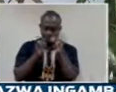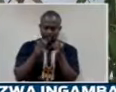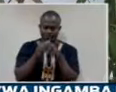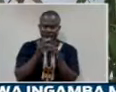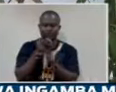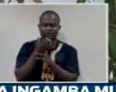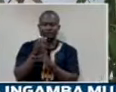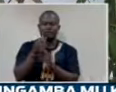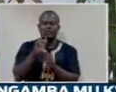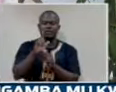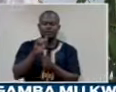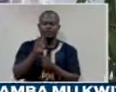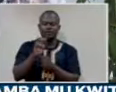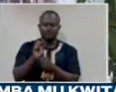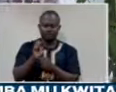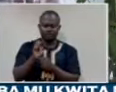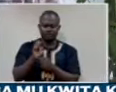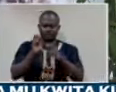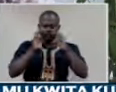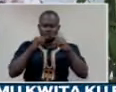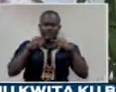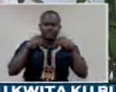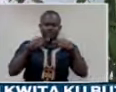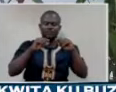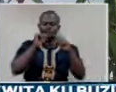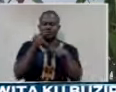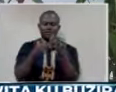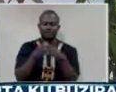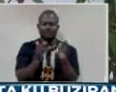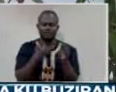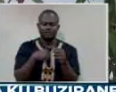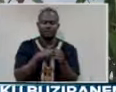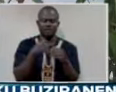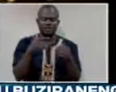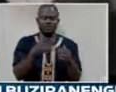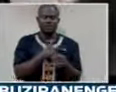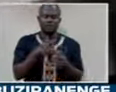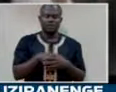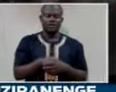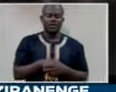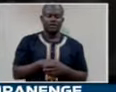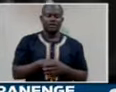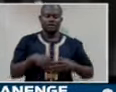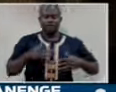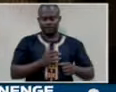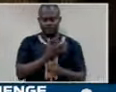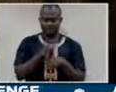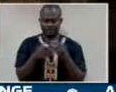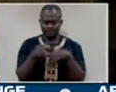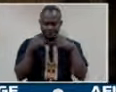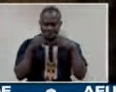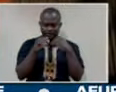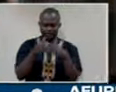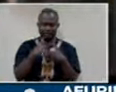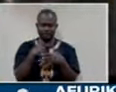ba streaminga, ntabwo ari ibintu nk'uko twari dusanzwe twinjiza. Twakozweho rwose. Aba bahanzi bavuga ko hakwiye